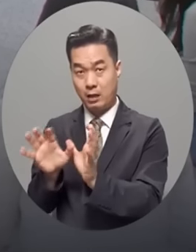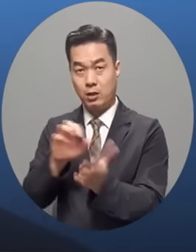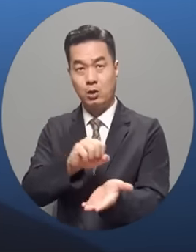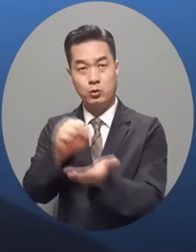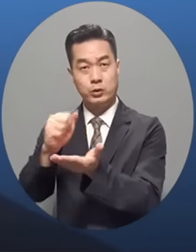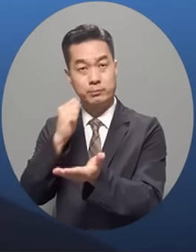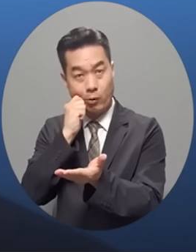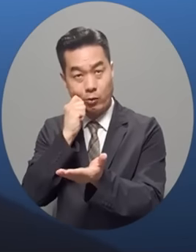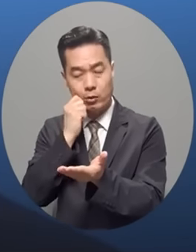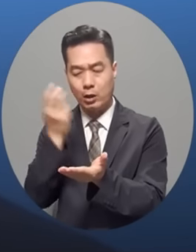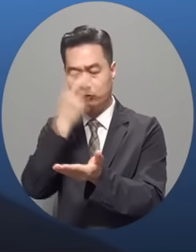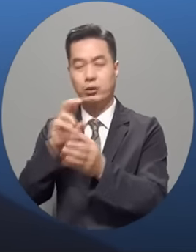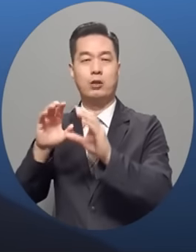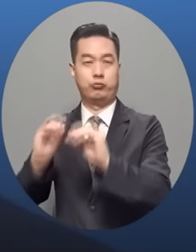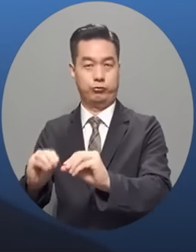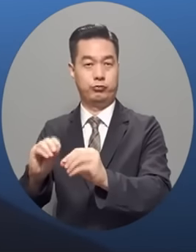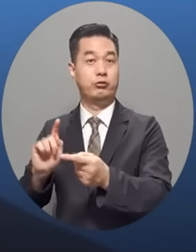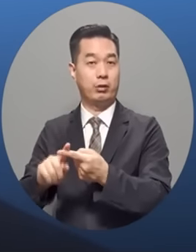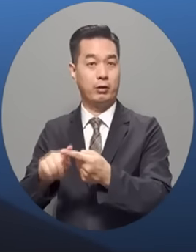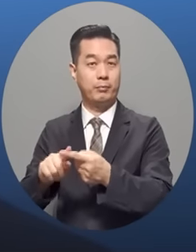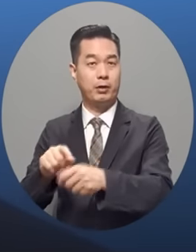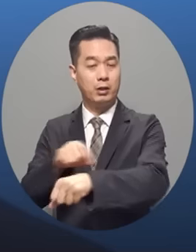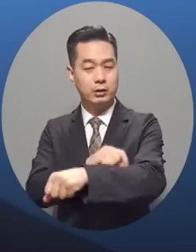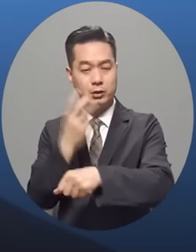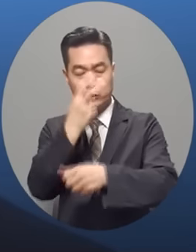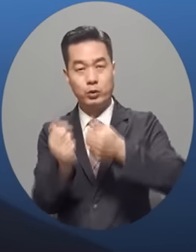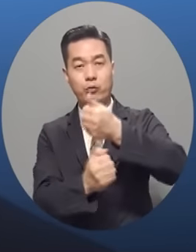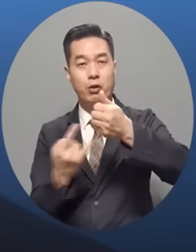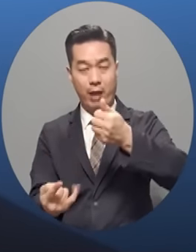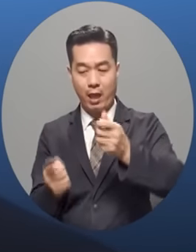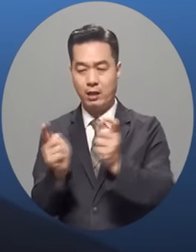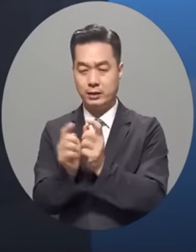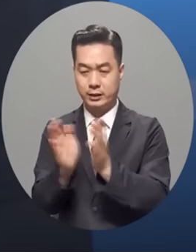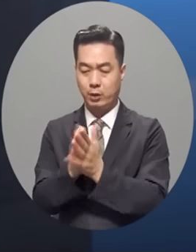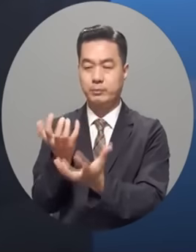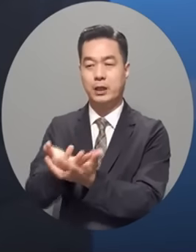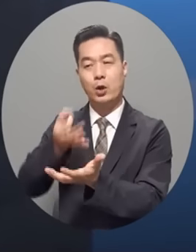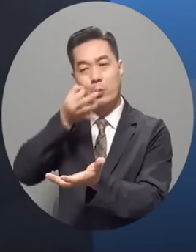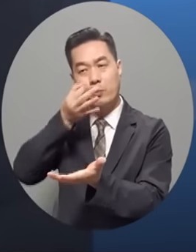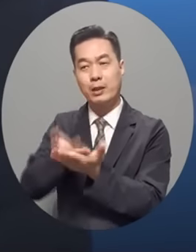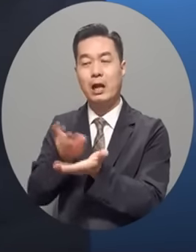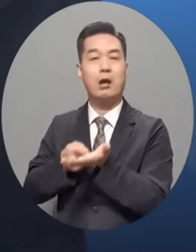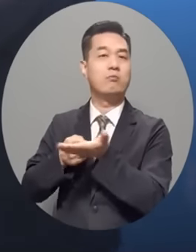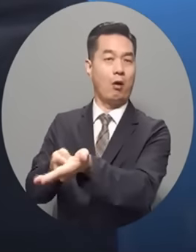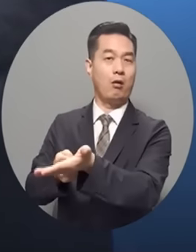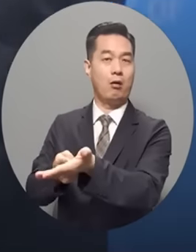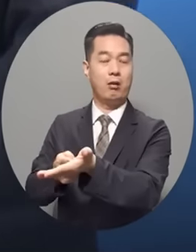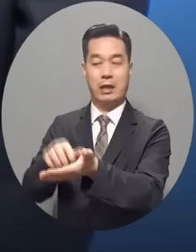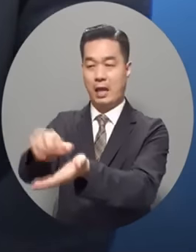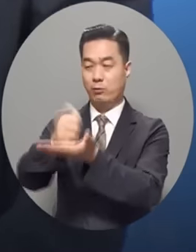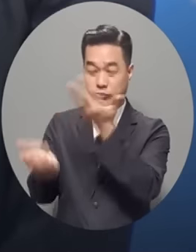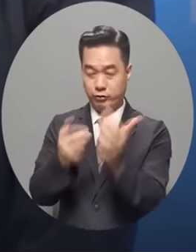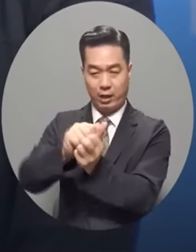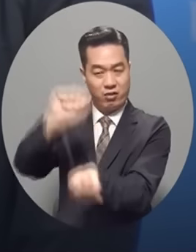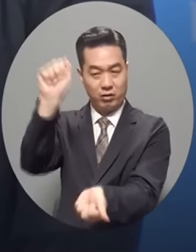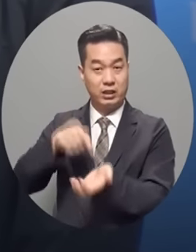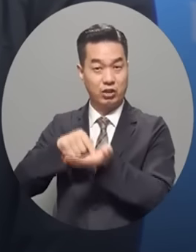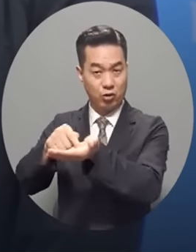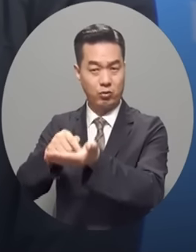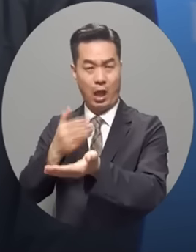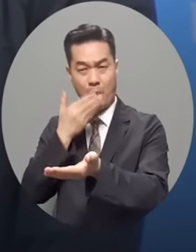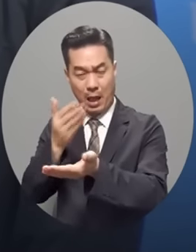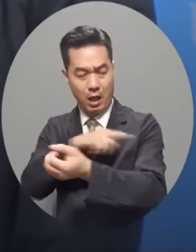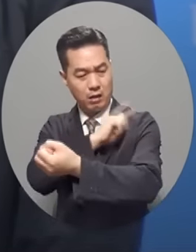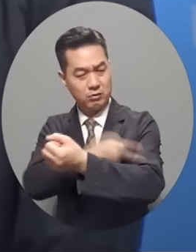수사 중지된 사건에 대해 특조위가 직권으로 자료 제출 등을 요구하고 압수수색 영장 청구를 의뢰할 수